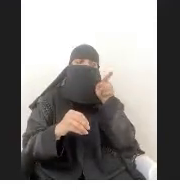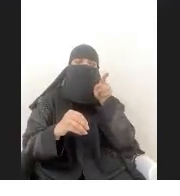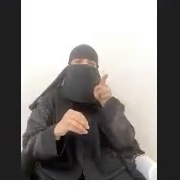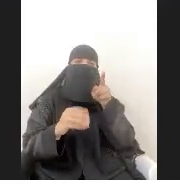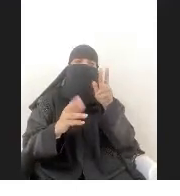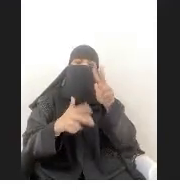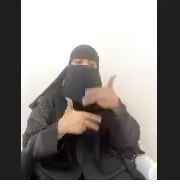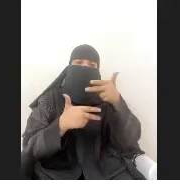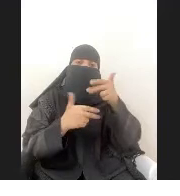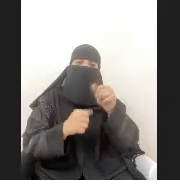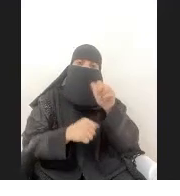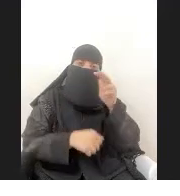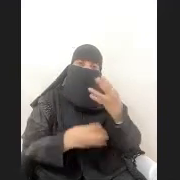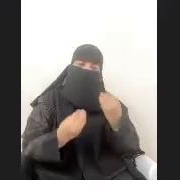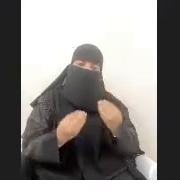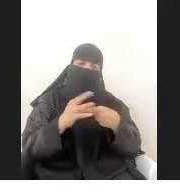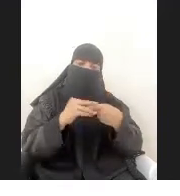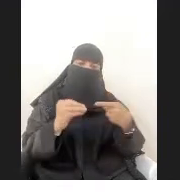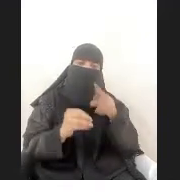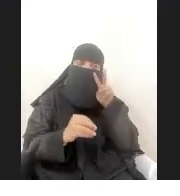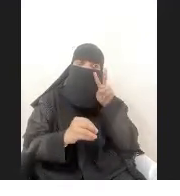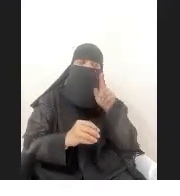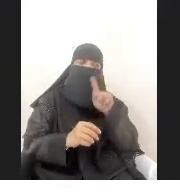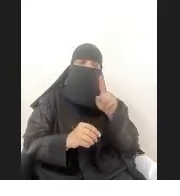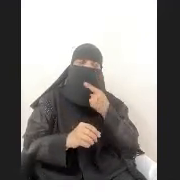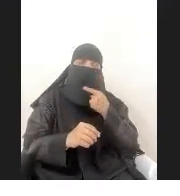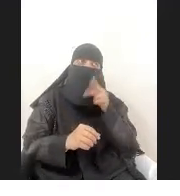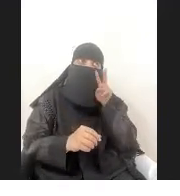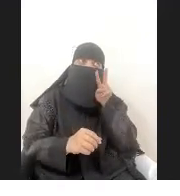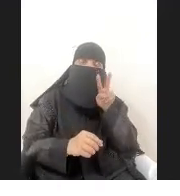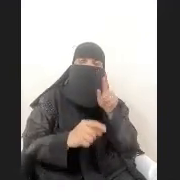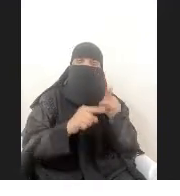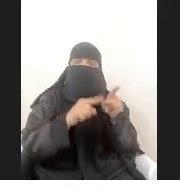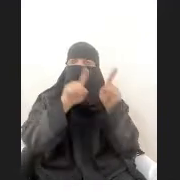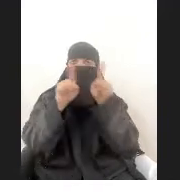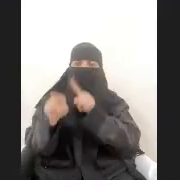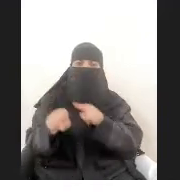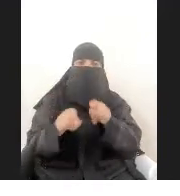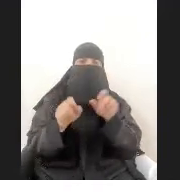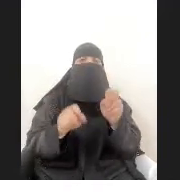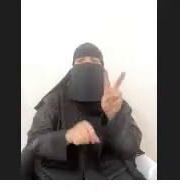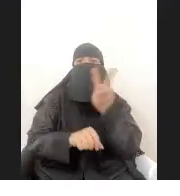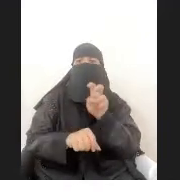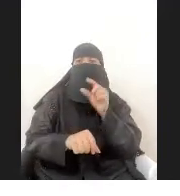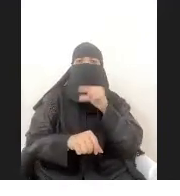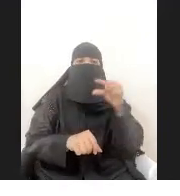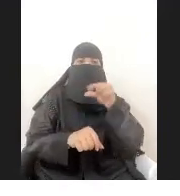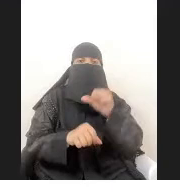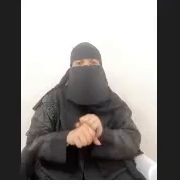بأن المتعلمين متى نجعلهم أكثر استمرار وارتباط بهذا المحتوى